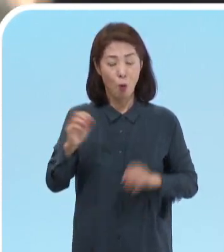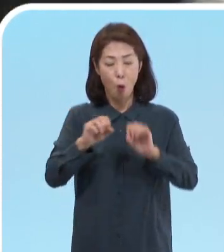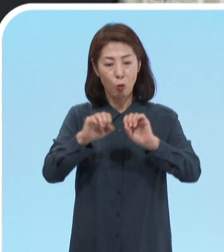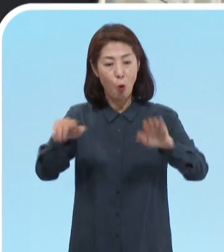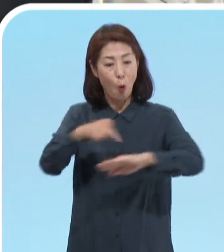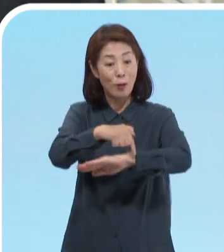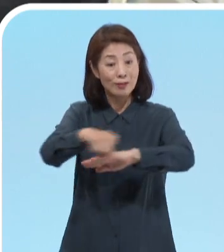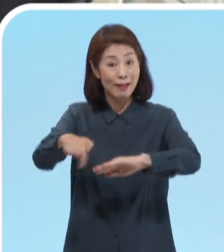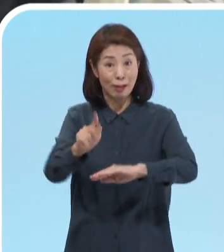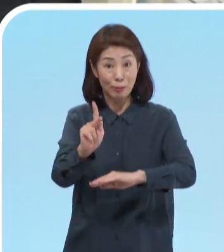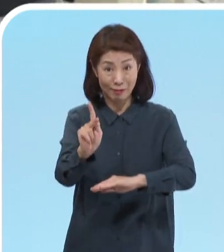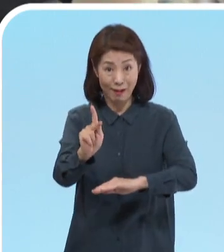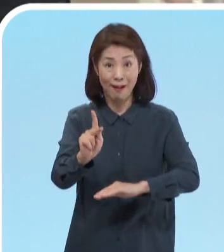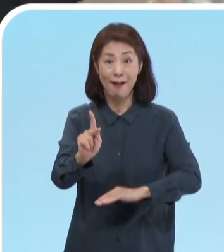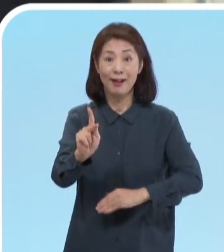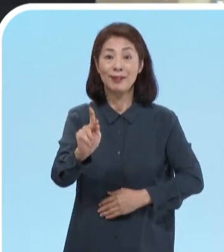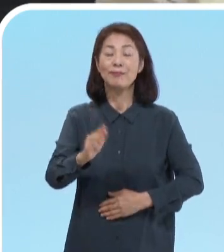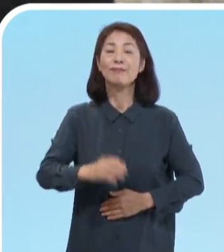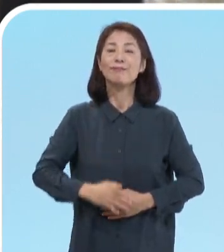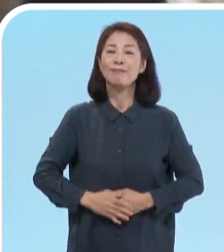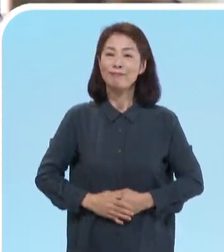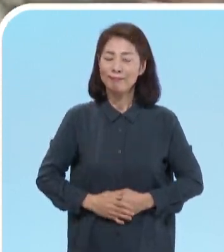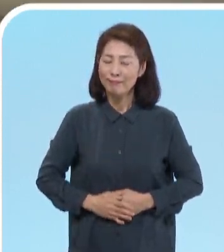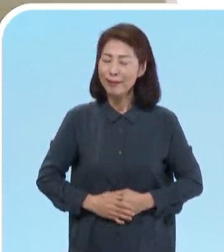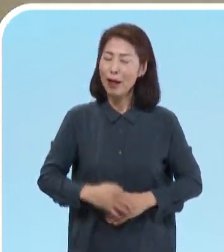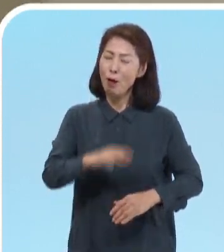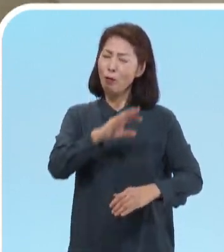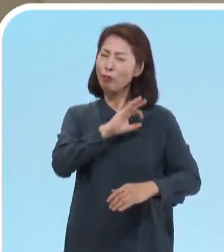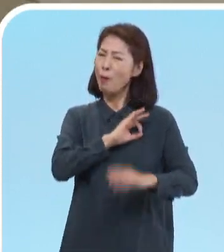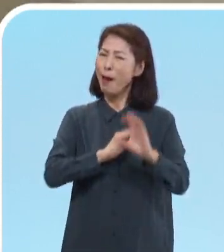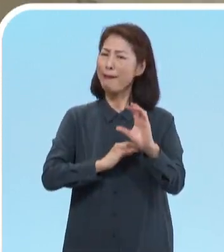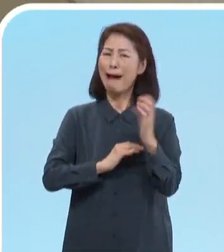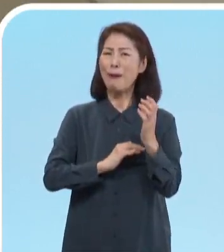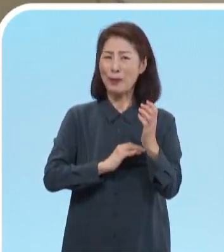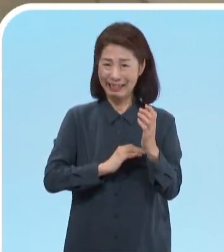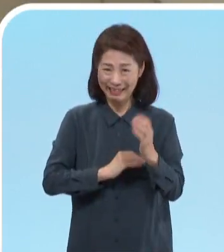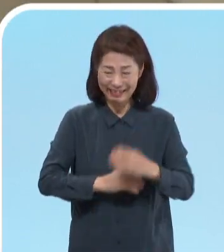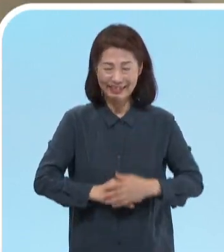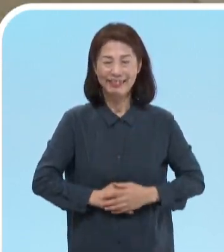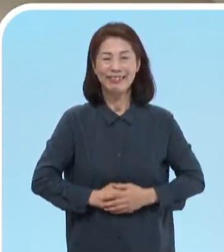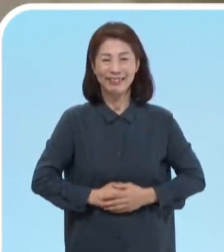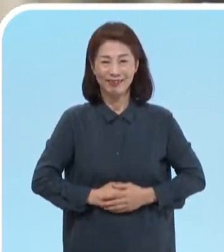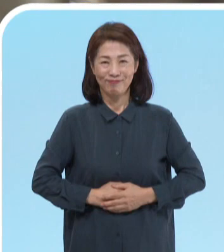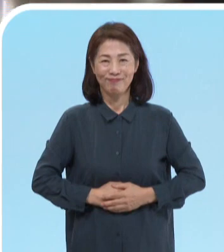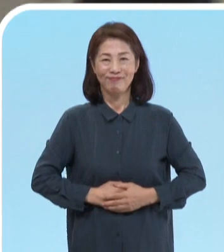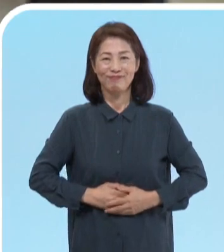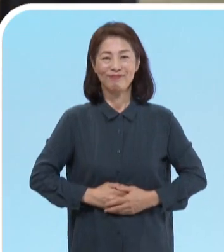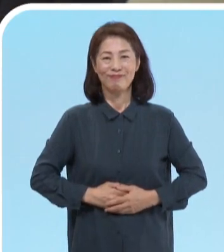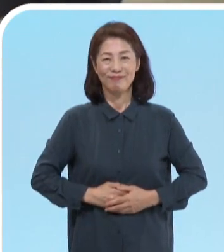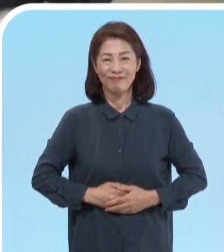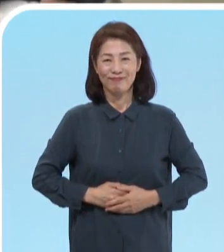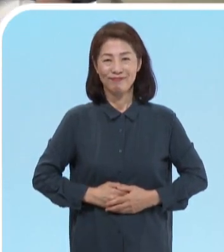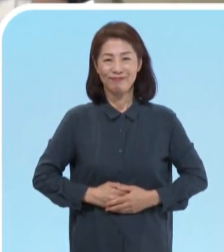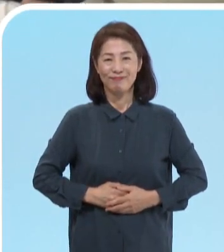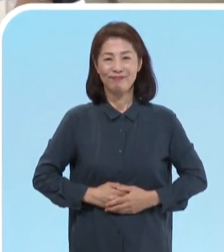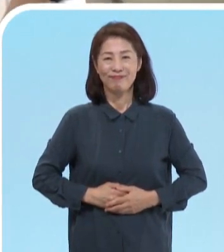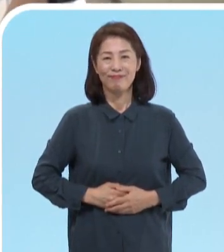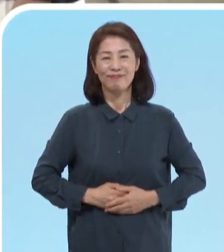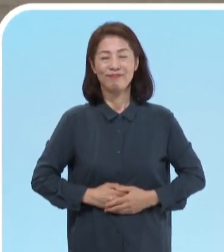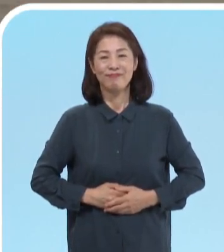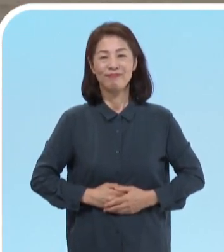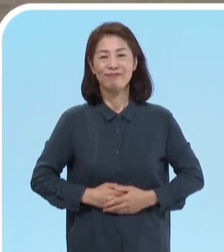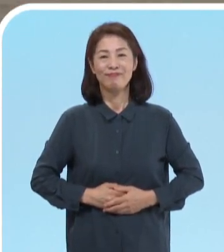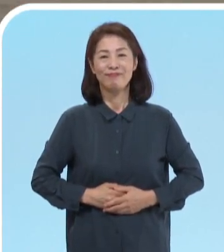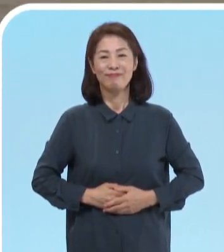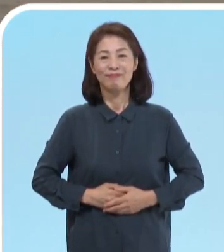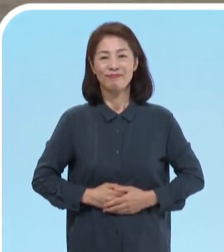広報戦略課です。 おー、かっこいい。 かっこいい。 かっこよくないですか。 すごい名前かっこいいですか。 めちゃめちゃかっこいいです、 はい、 戦略課ですよ、